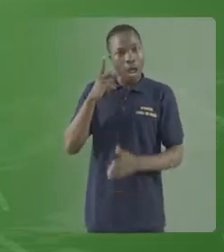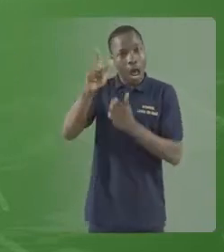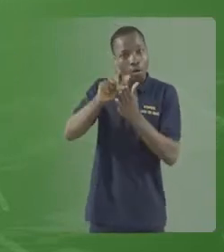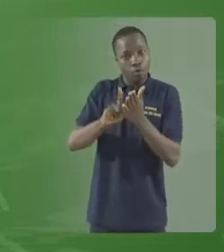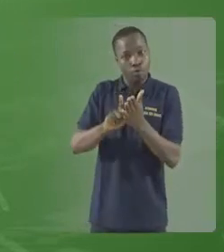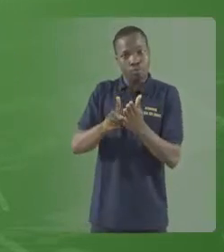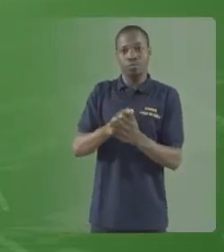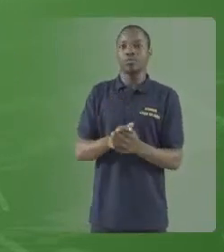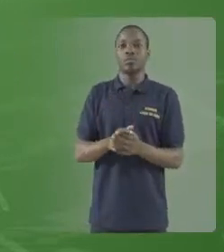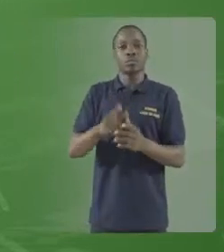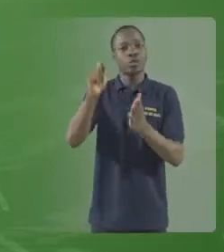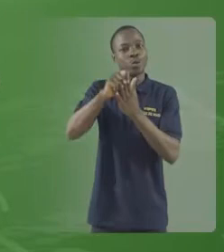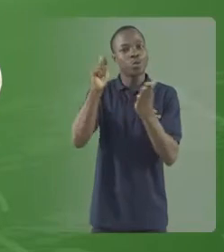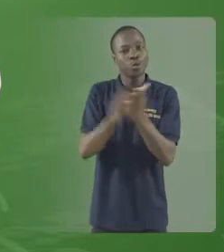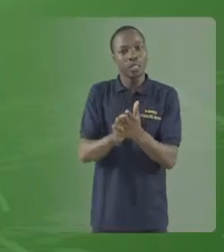des résultats.